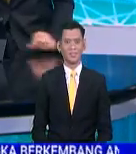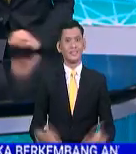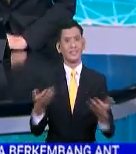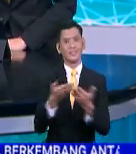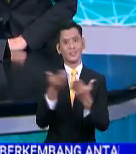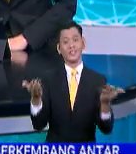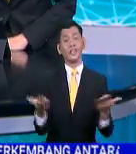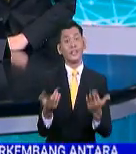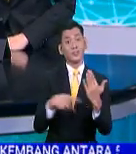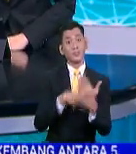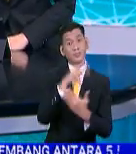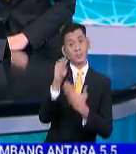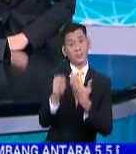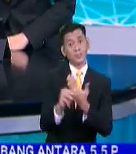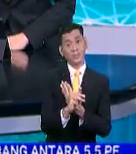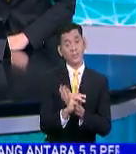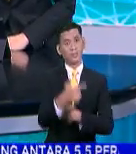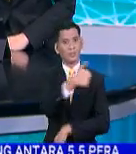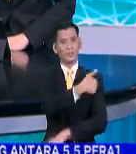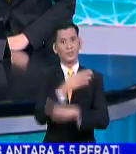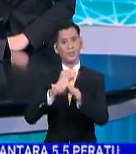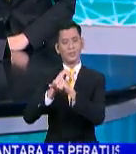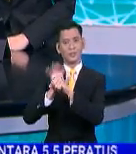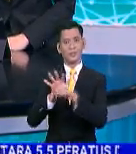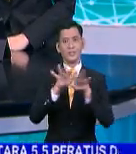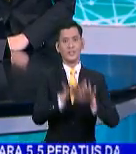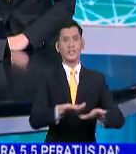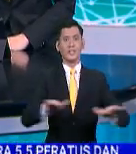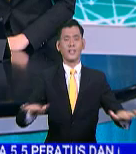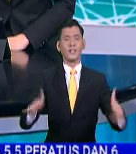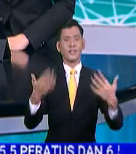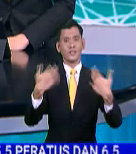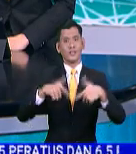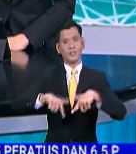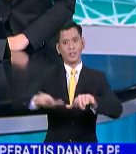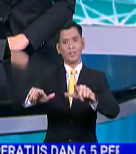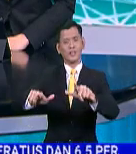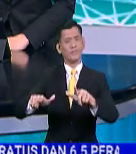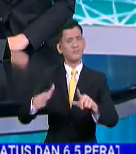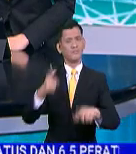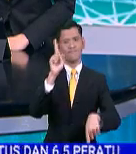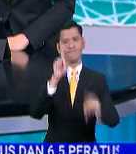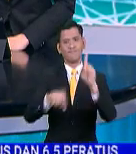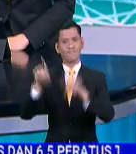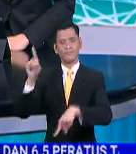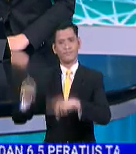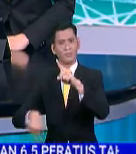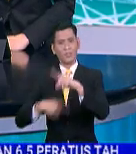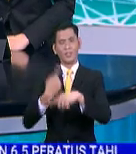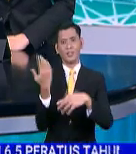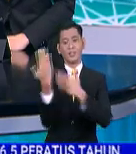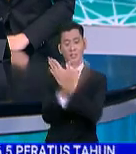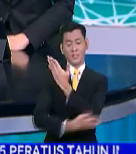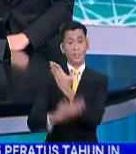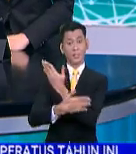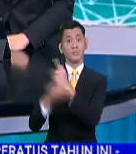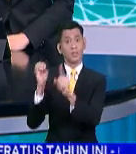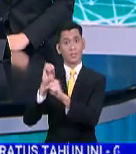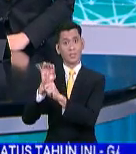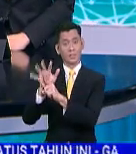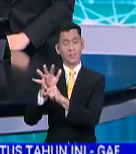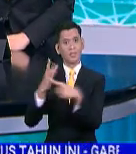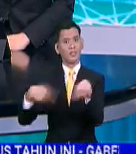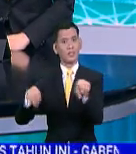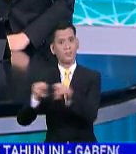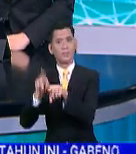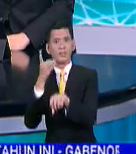Saudara, program vaksinasi kanak-kanak telah dilaksanakan oleh banyak negara dan ia terbukti efektif sebagaimana kepada golongan